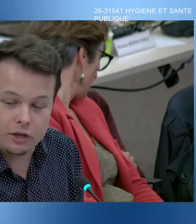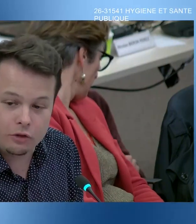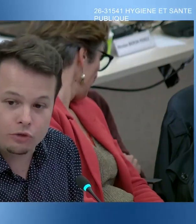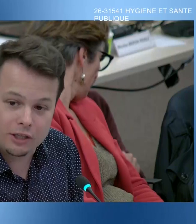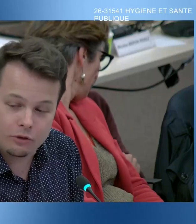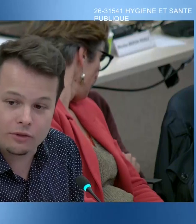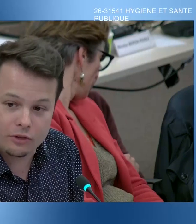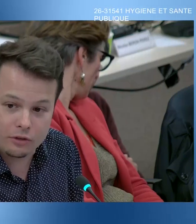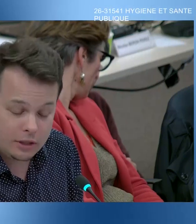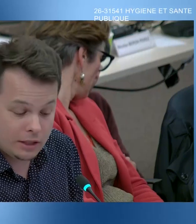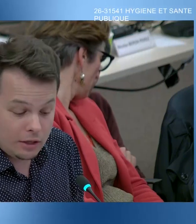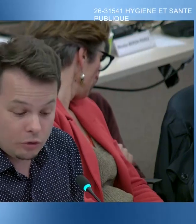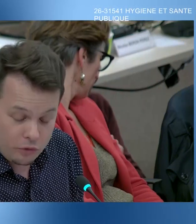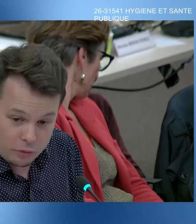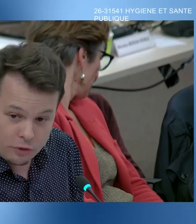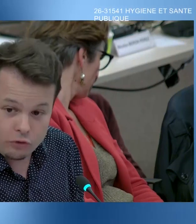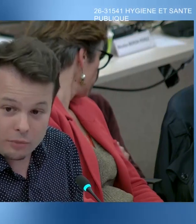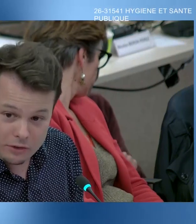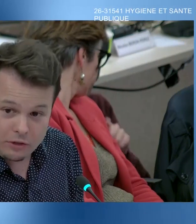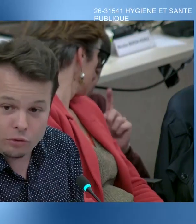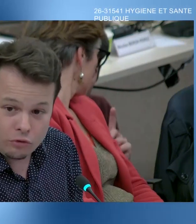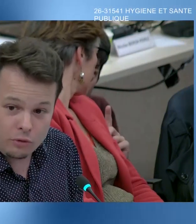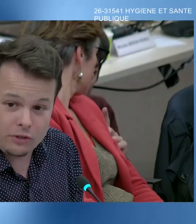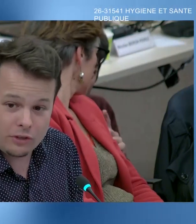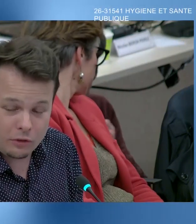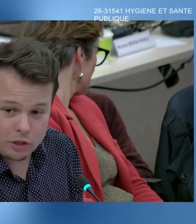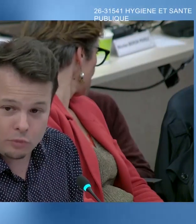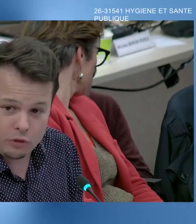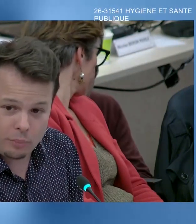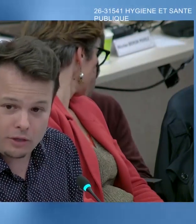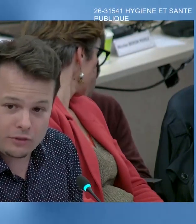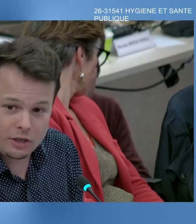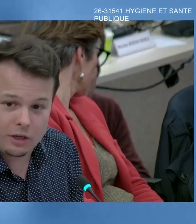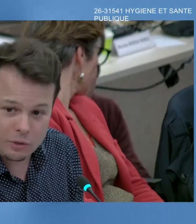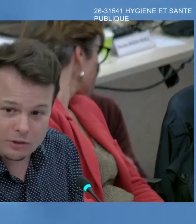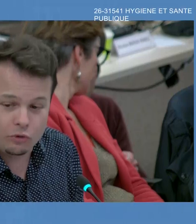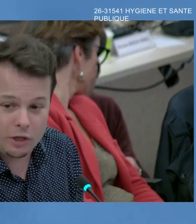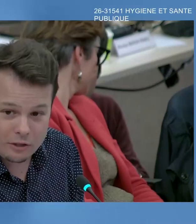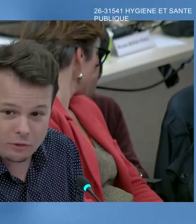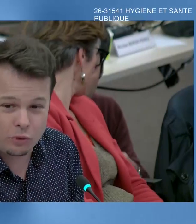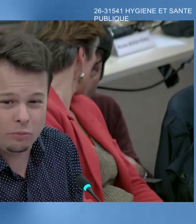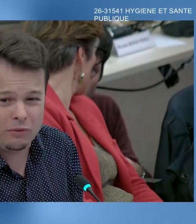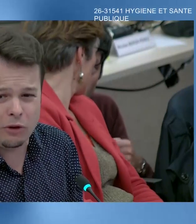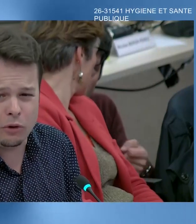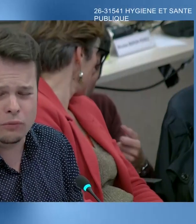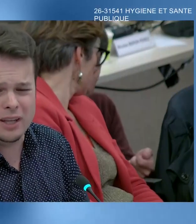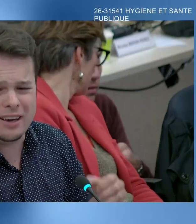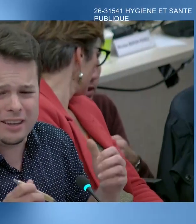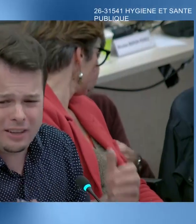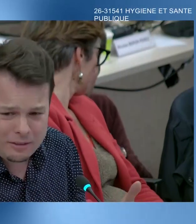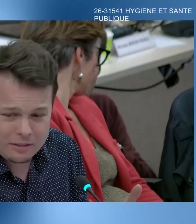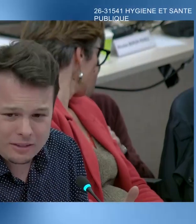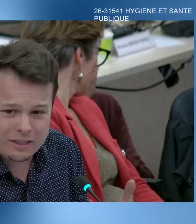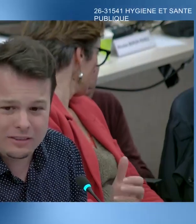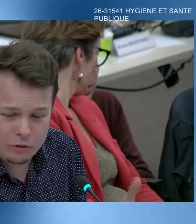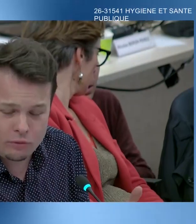Rameaux qui est là depuis 87 ans que nous avons choisi de maintenir sur ce lieu c'était un engagement de campagne dit répéter en 2014 et en 2020 encore une fois il y